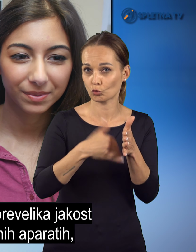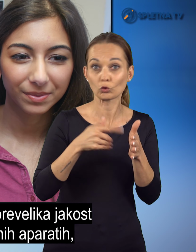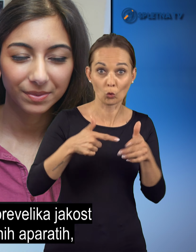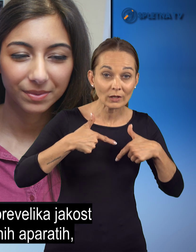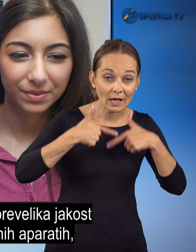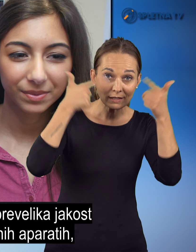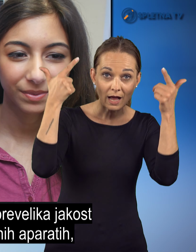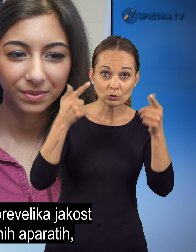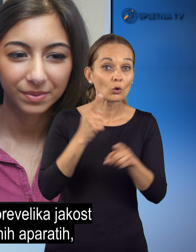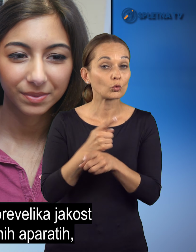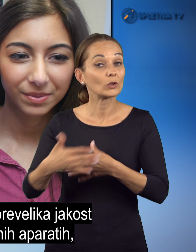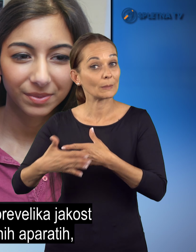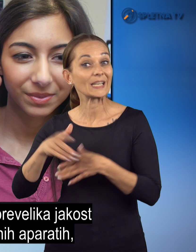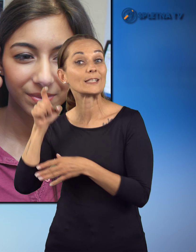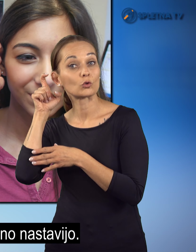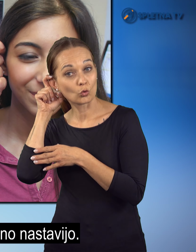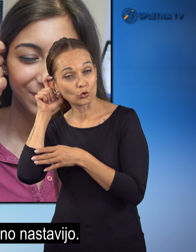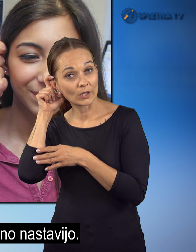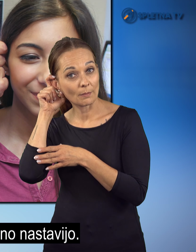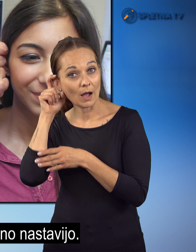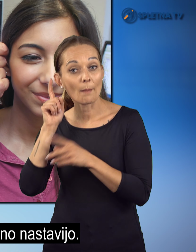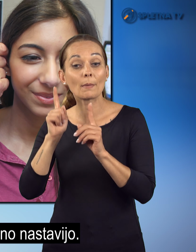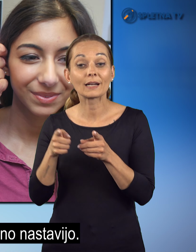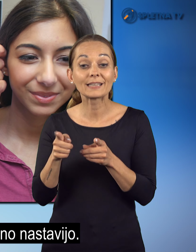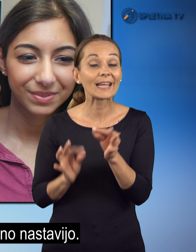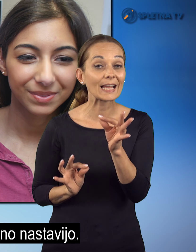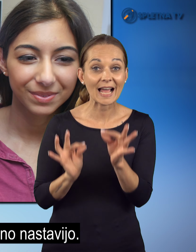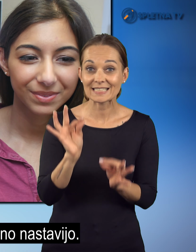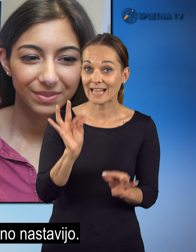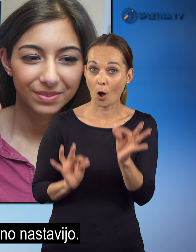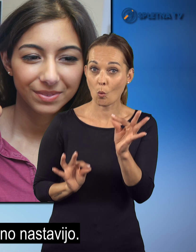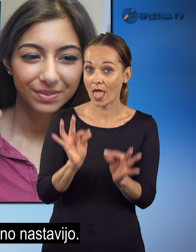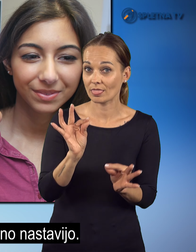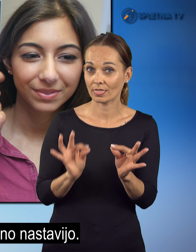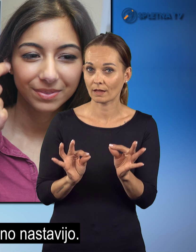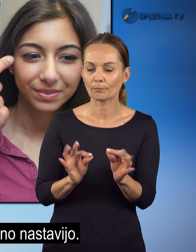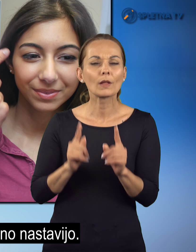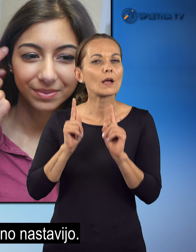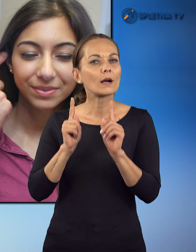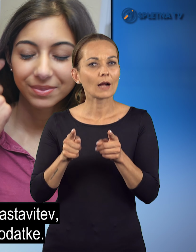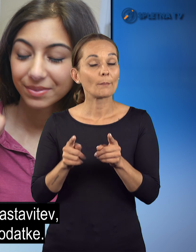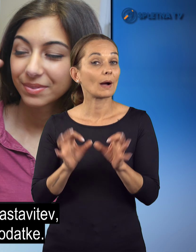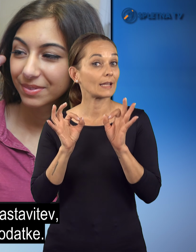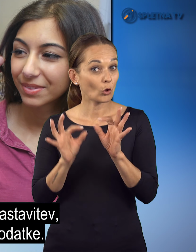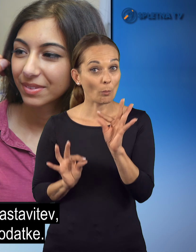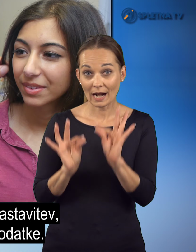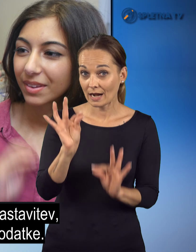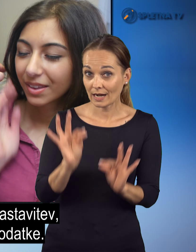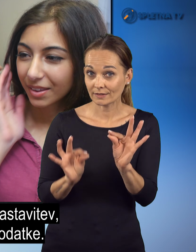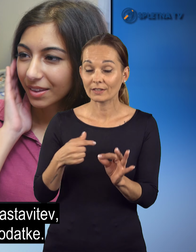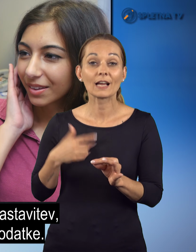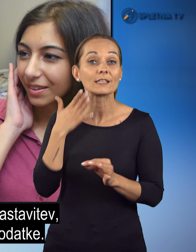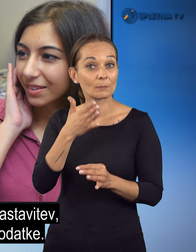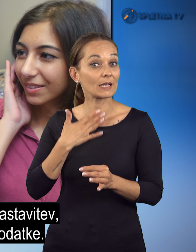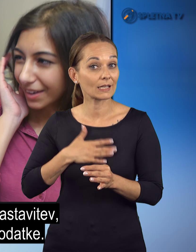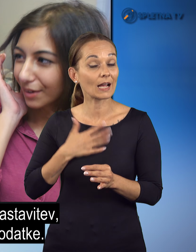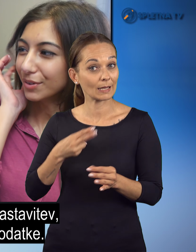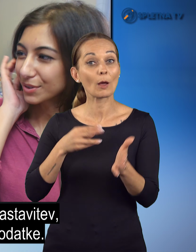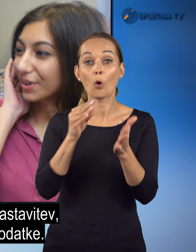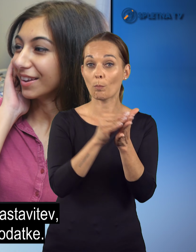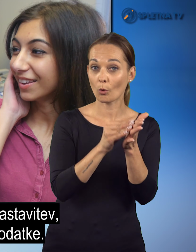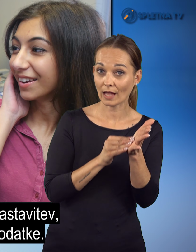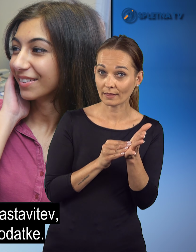je jasno, tudi pri slušnih aparatih, vendar jih oni optimalno nastavijo. Kaj je pa optimalna nastavitev, bi pa jaz rad